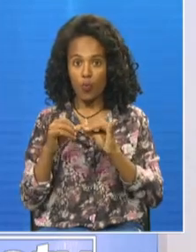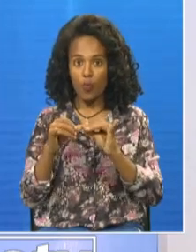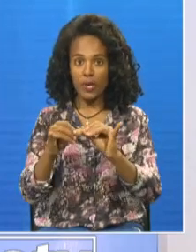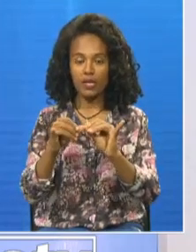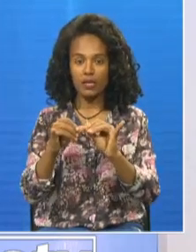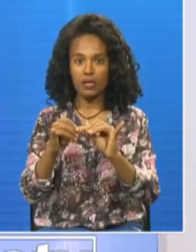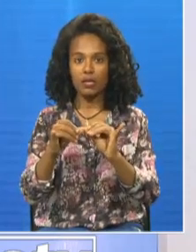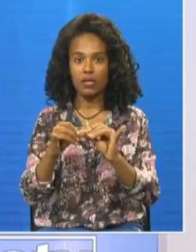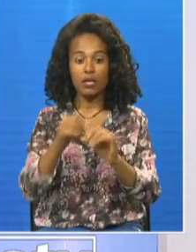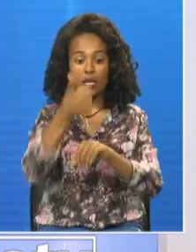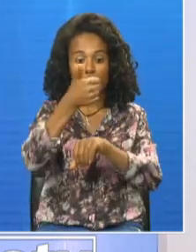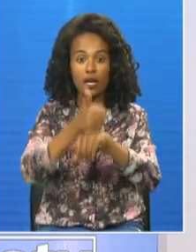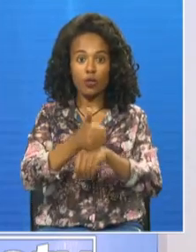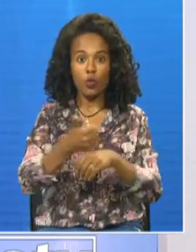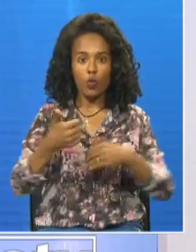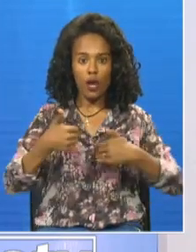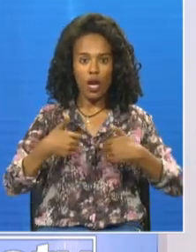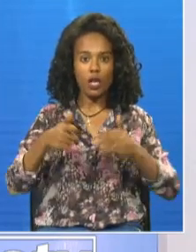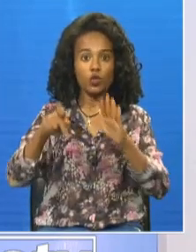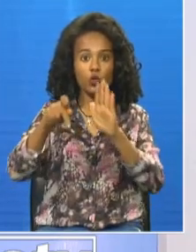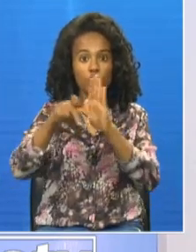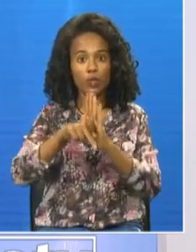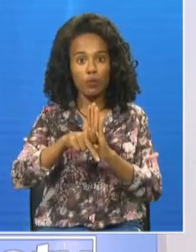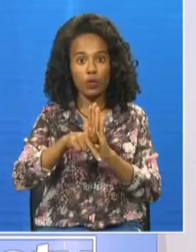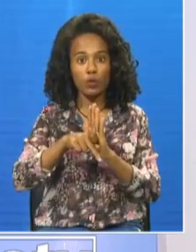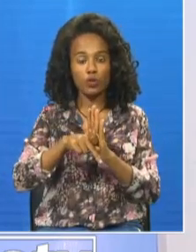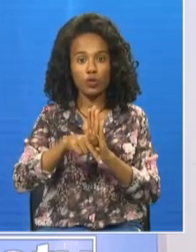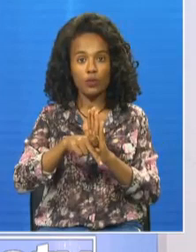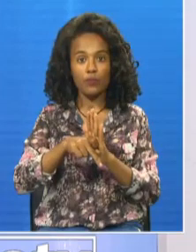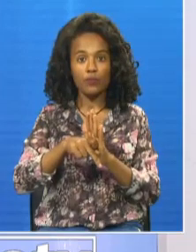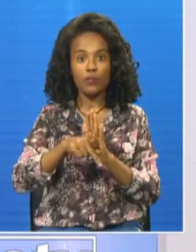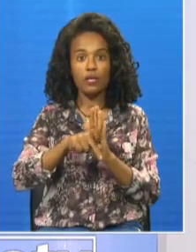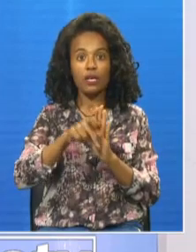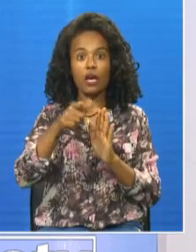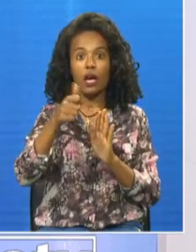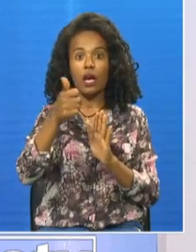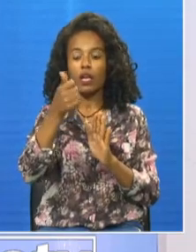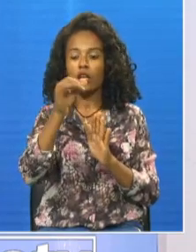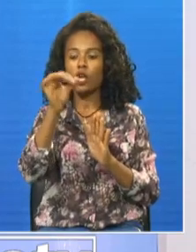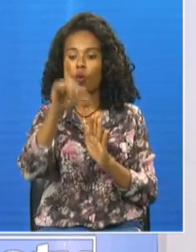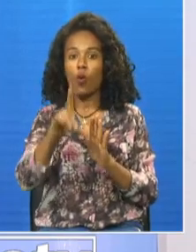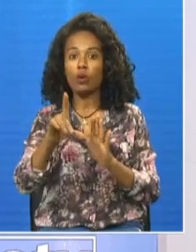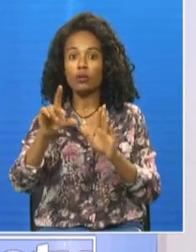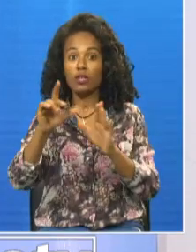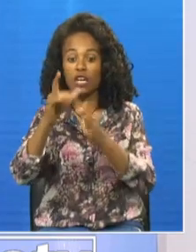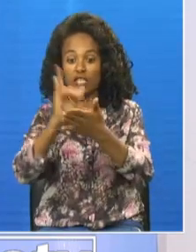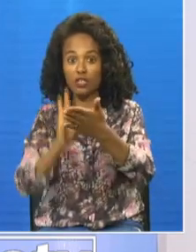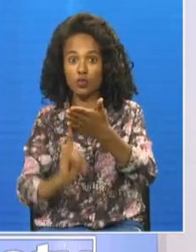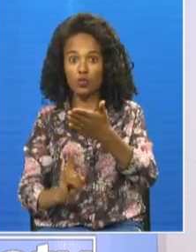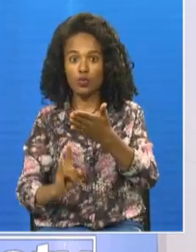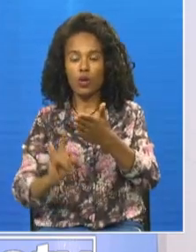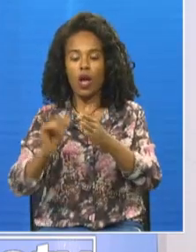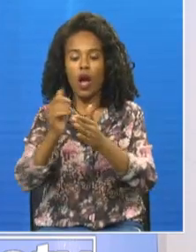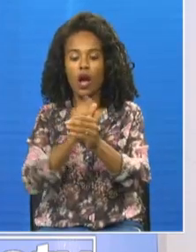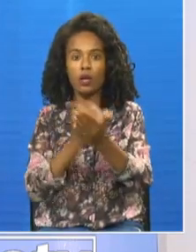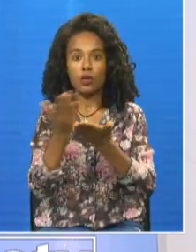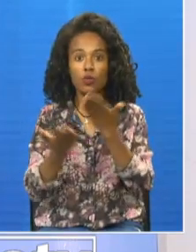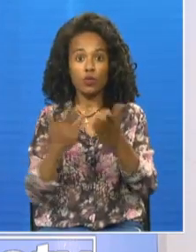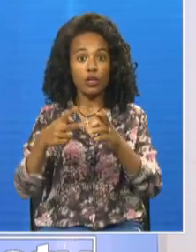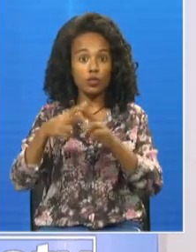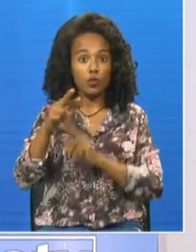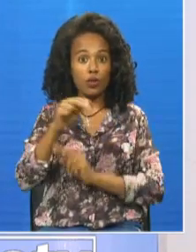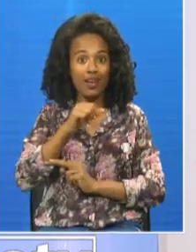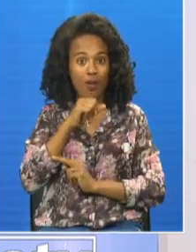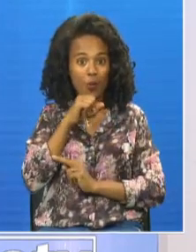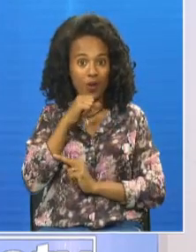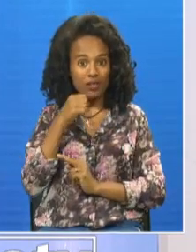ጭንቀታቸው ተቃሉላቸው ነበር። ሆኖም በኮሮና ቫይረስ ሳቢያ ትምህርት ቤቶች በመዘጋታቸው እሱን ተከትሎ ምገባውን በመቋረጡ